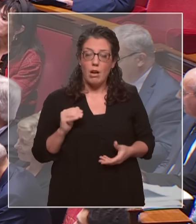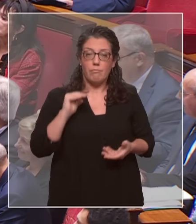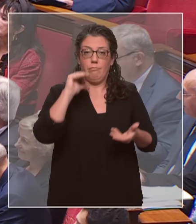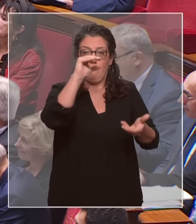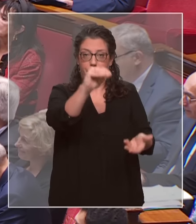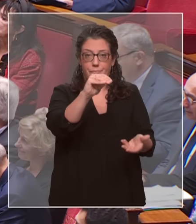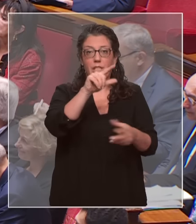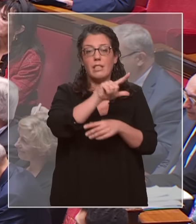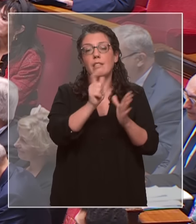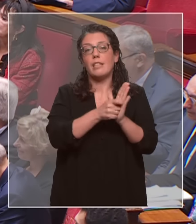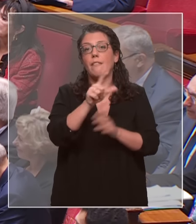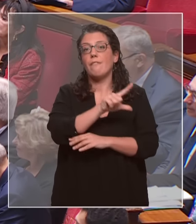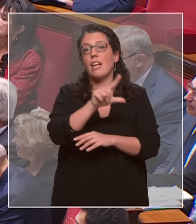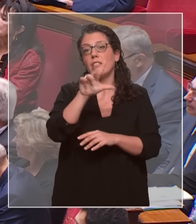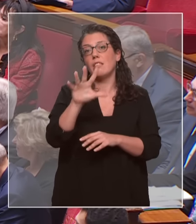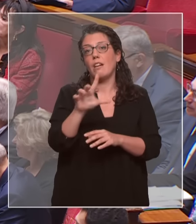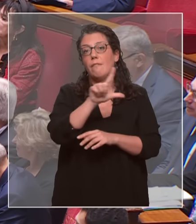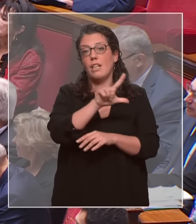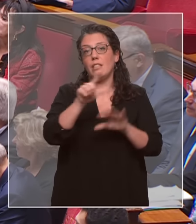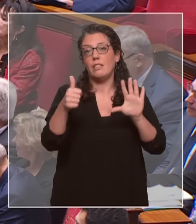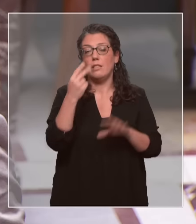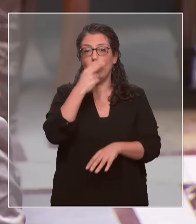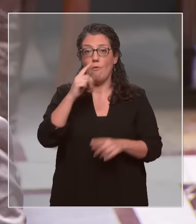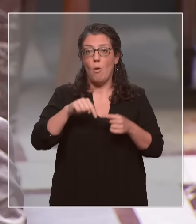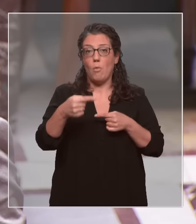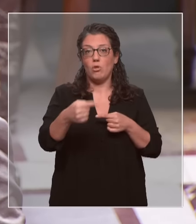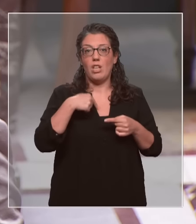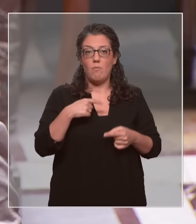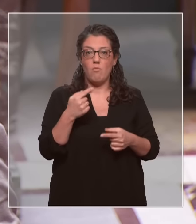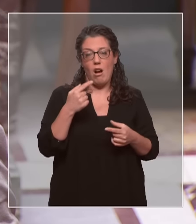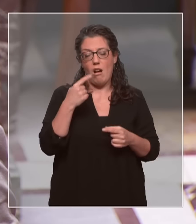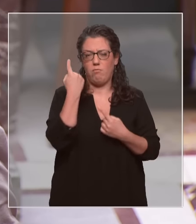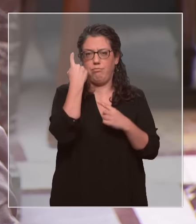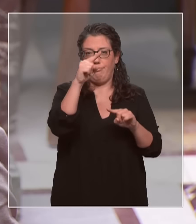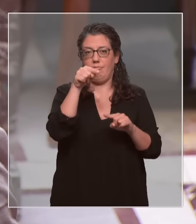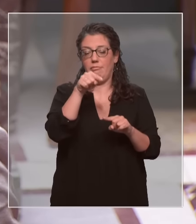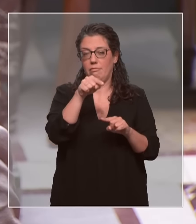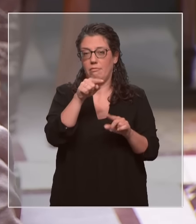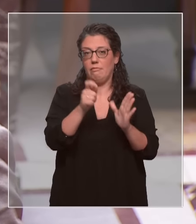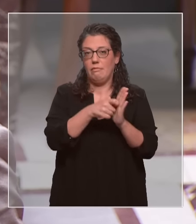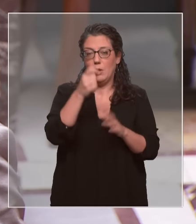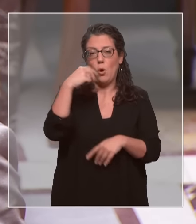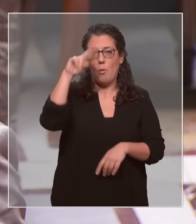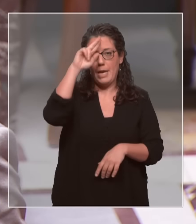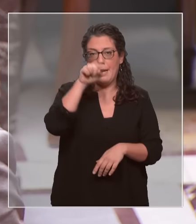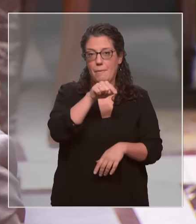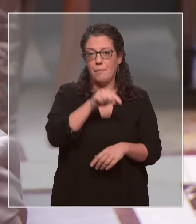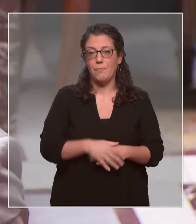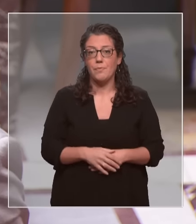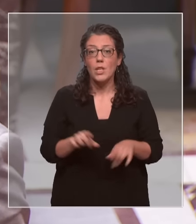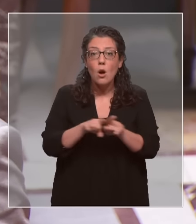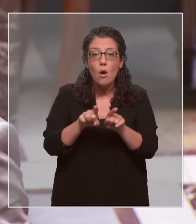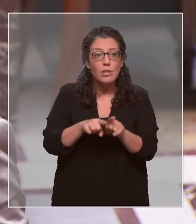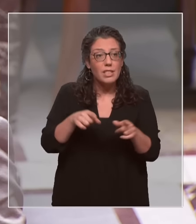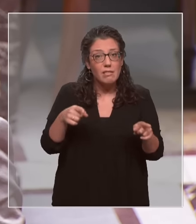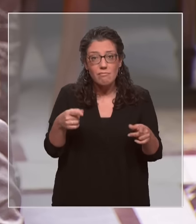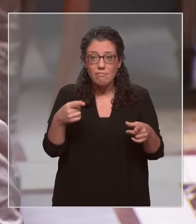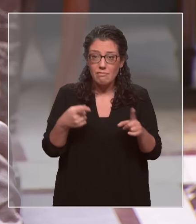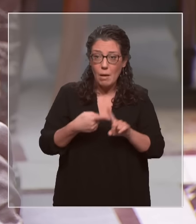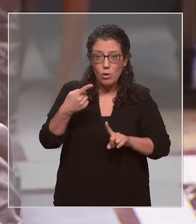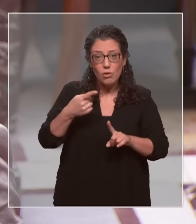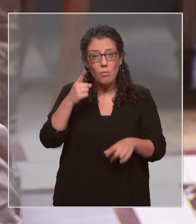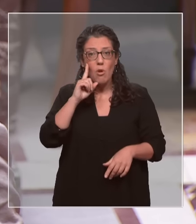les 25 et 26 novembre prochains. Deuxièmement, ce sujet questionne le quotidien de nos jeunesses. Je dis nos